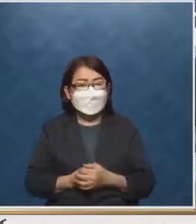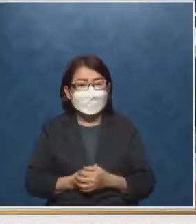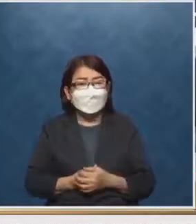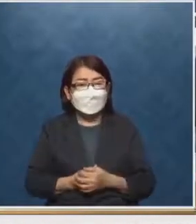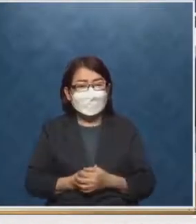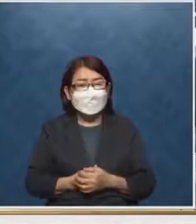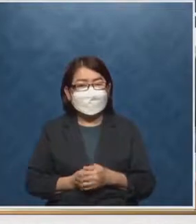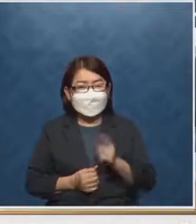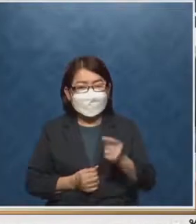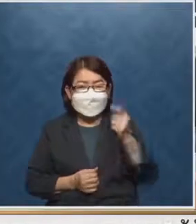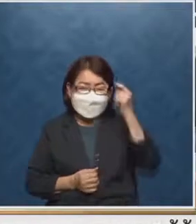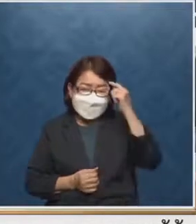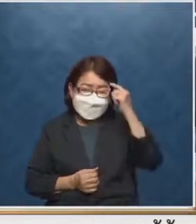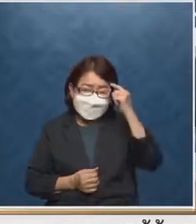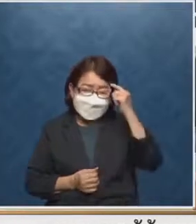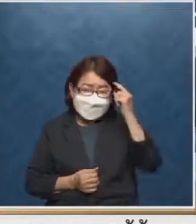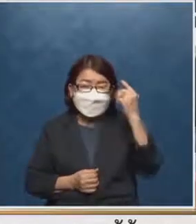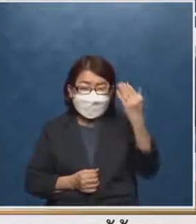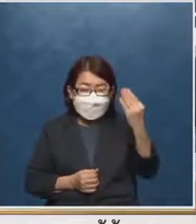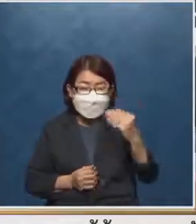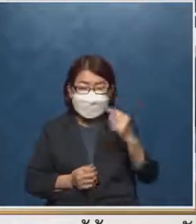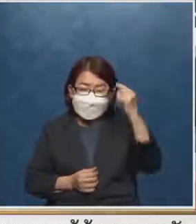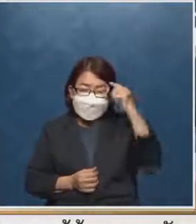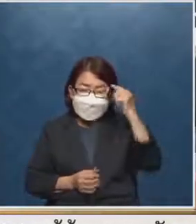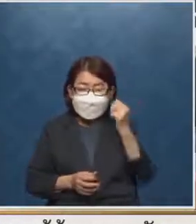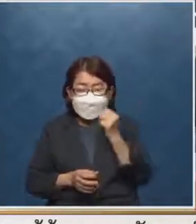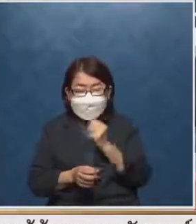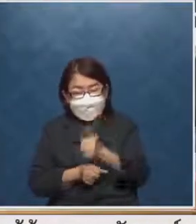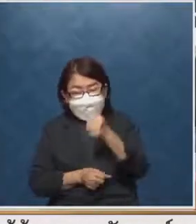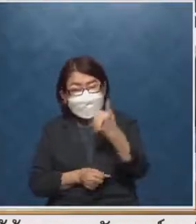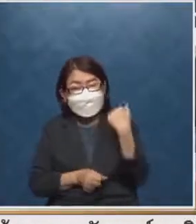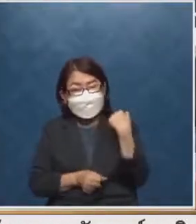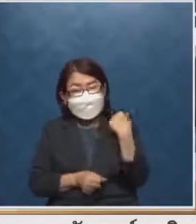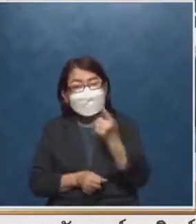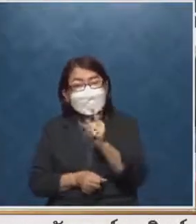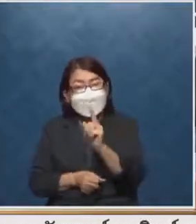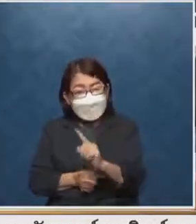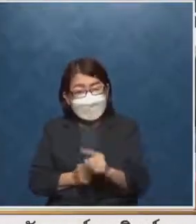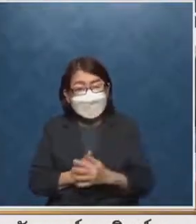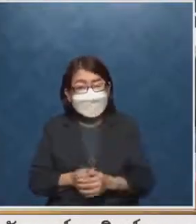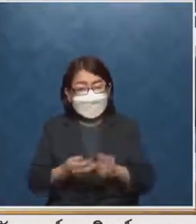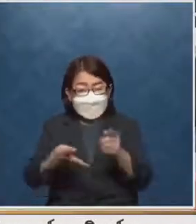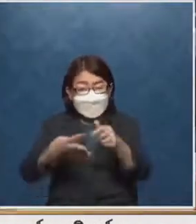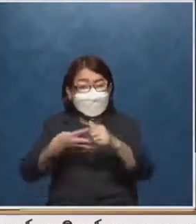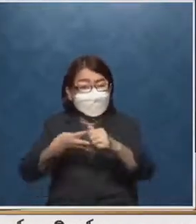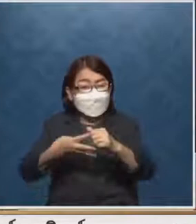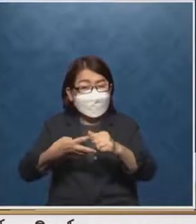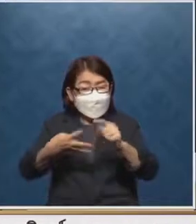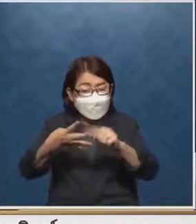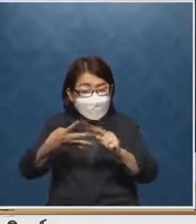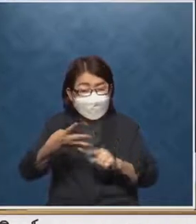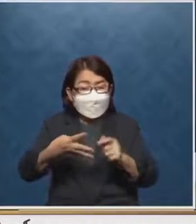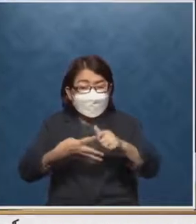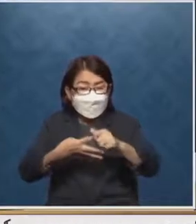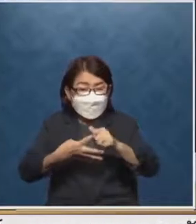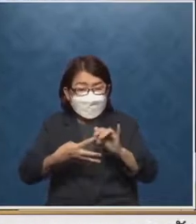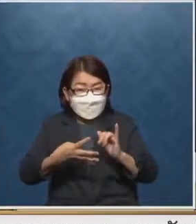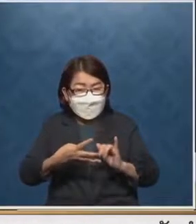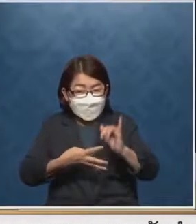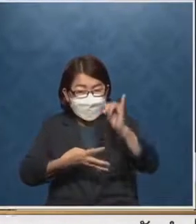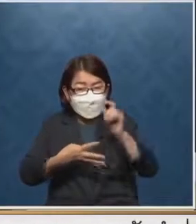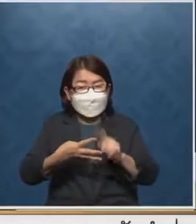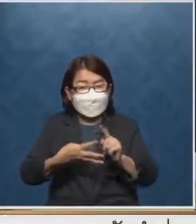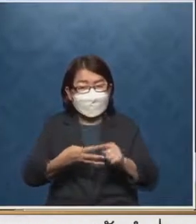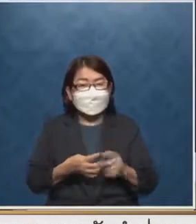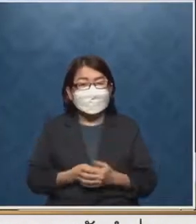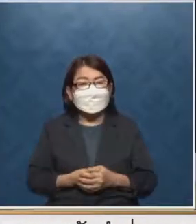ไปคิดตัวเองว่าท่านทำอะไรได้บ้างในนี้ภารกิจหลักของท่านนี่ถูกต้องแล้วเพียงแต่ว่า